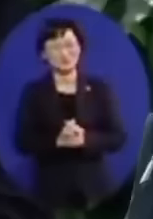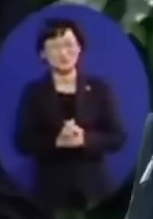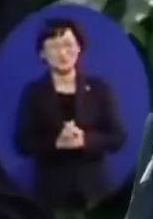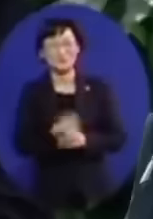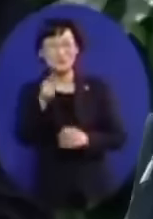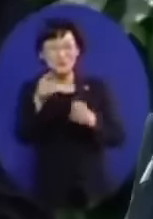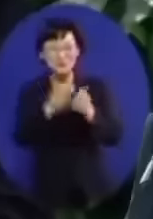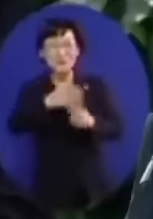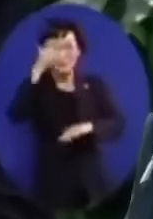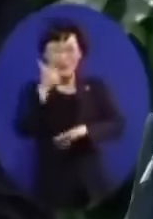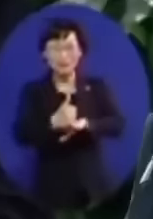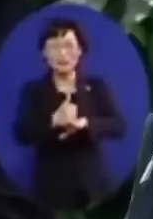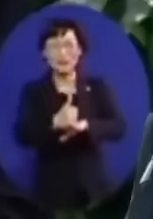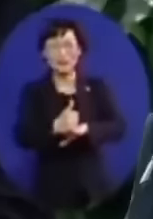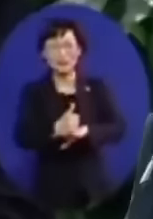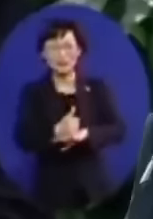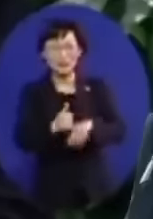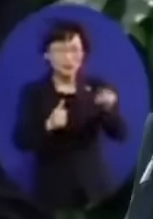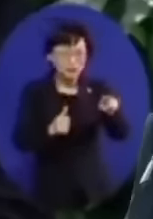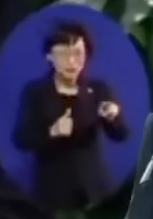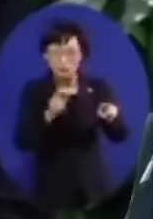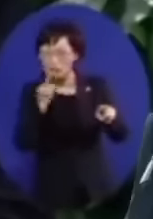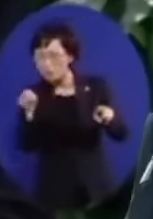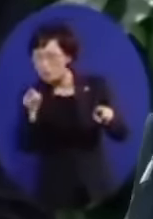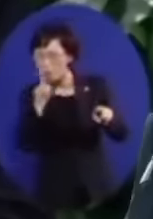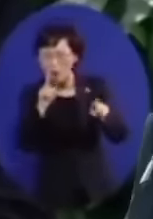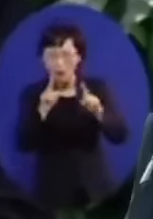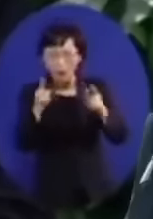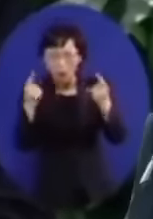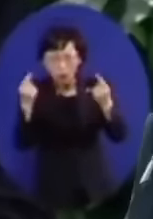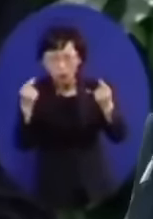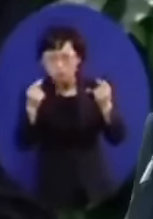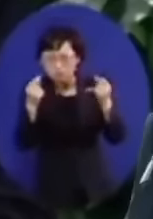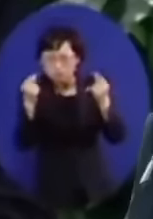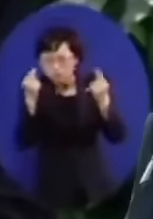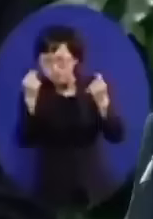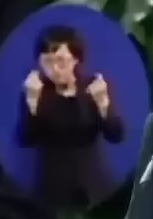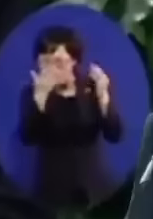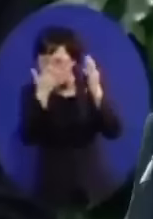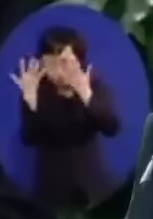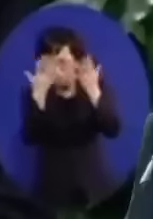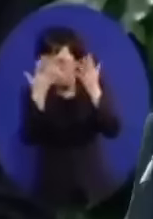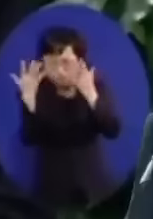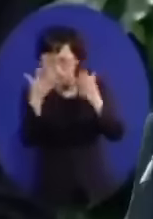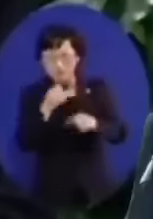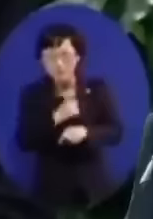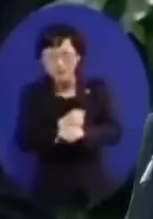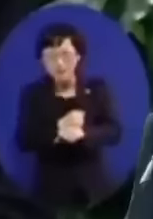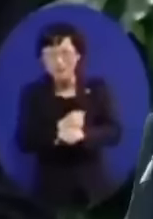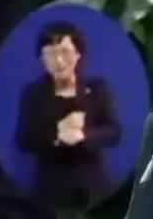그런데 나중에는 이게 그거 저게 갖고 아예 혼돈이 되고